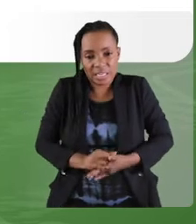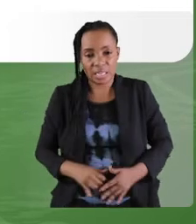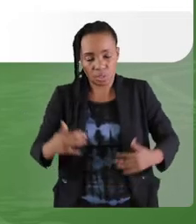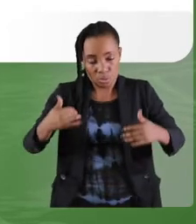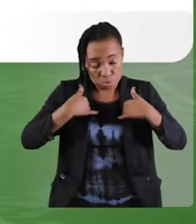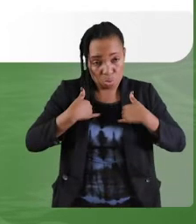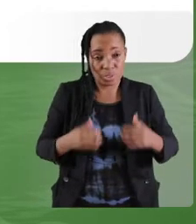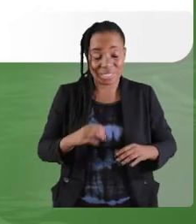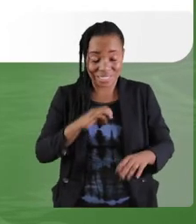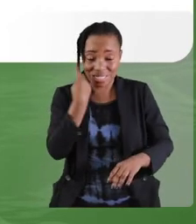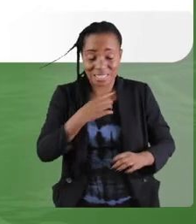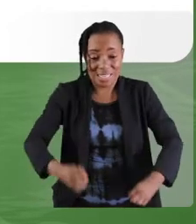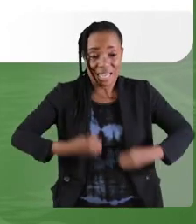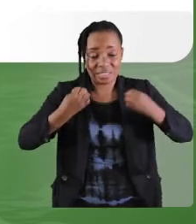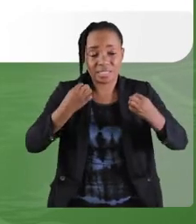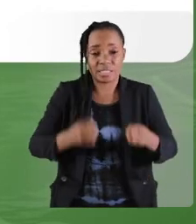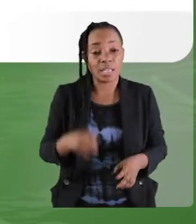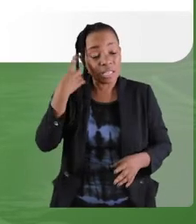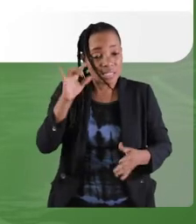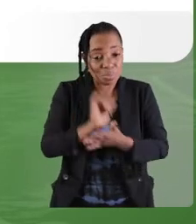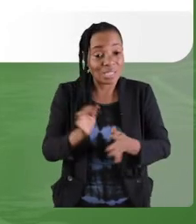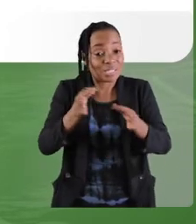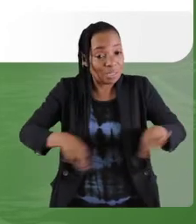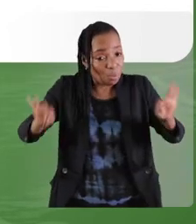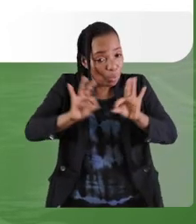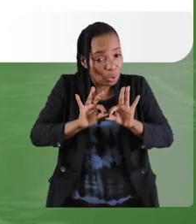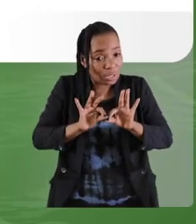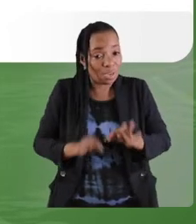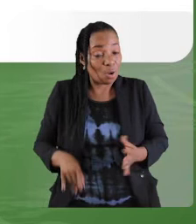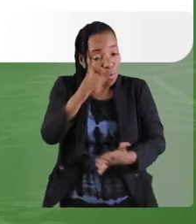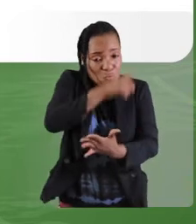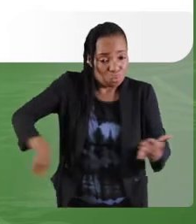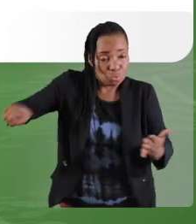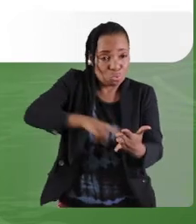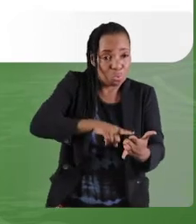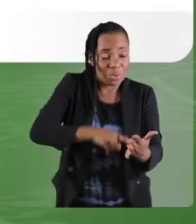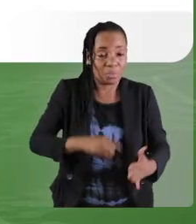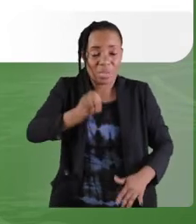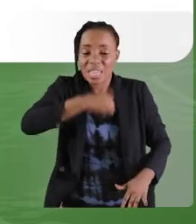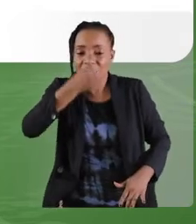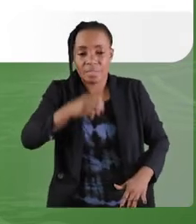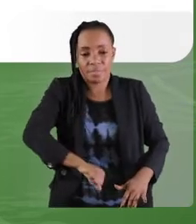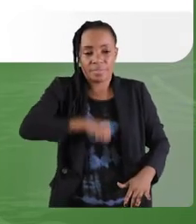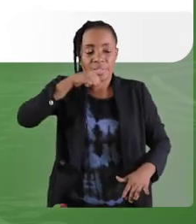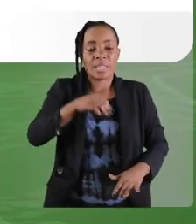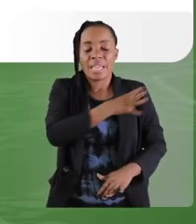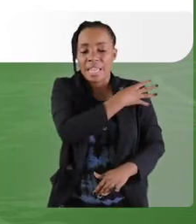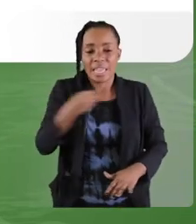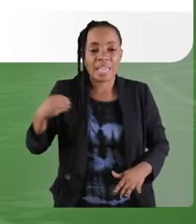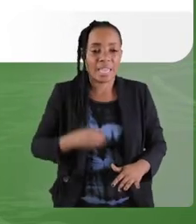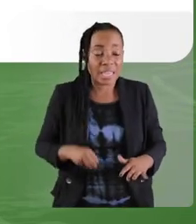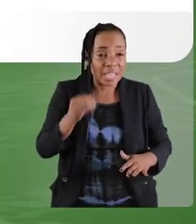l'existence. C'est pourquoi il paraît légitime de rejeter ou de refuser